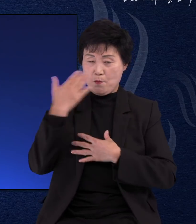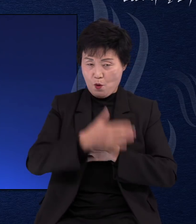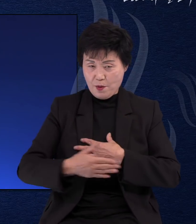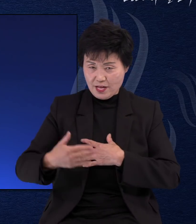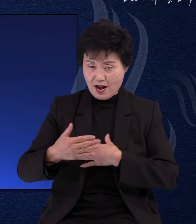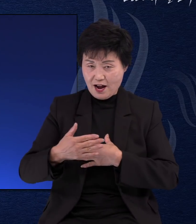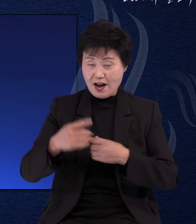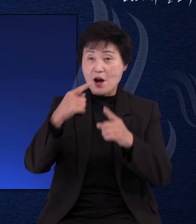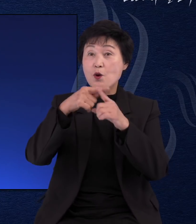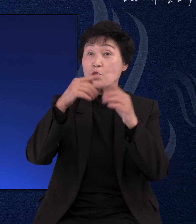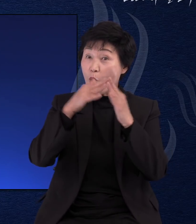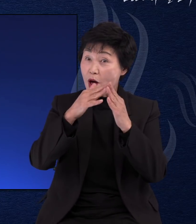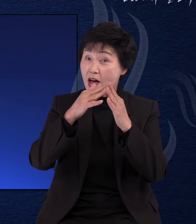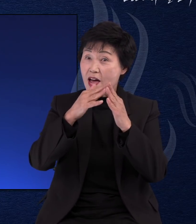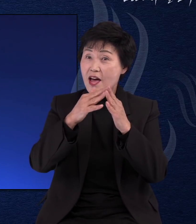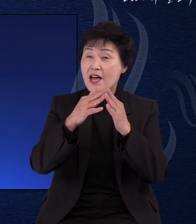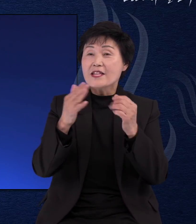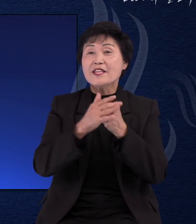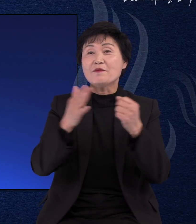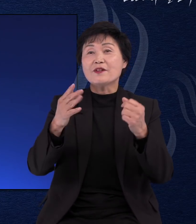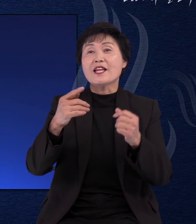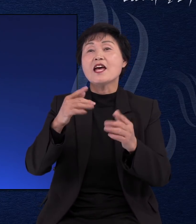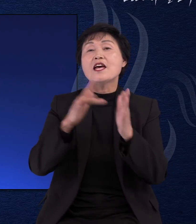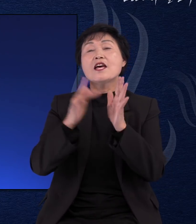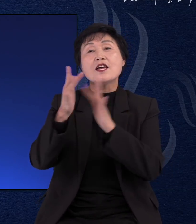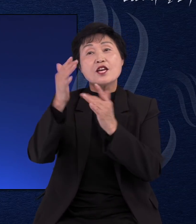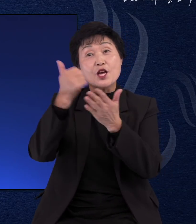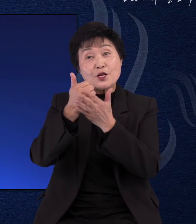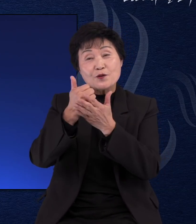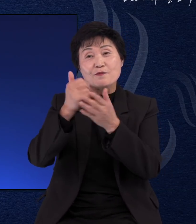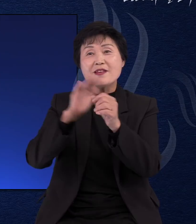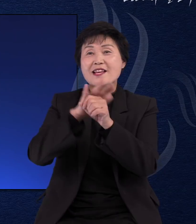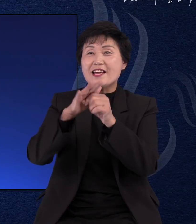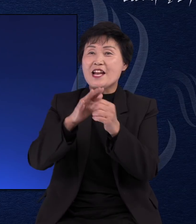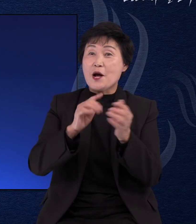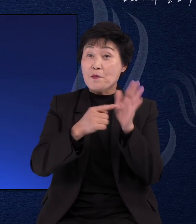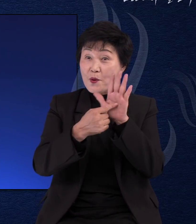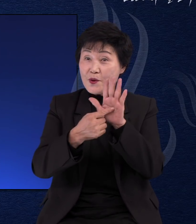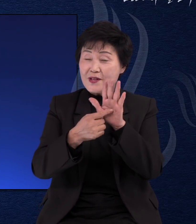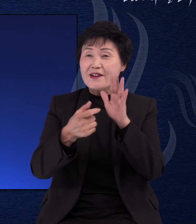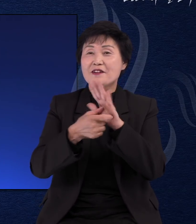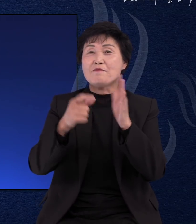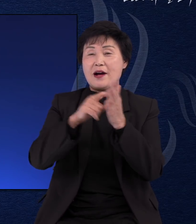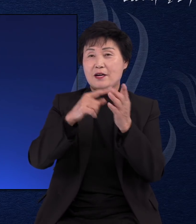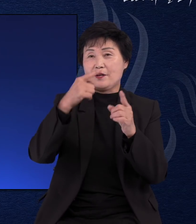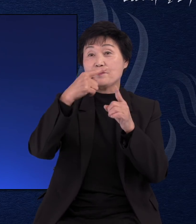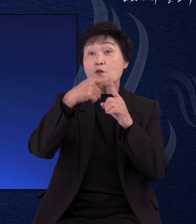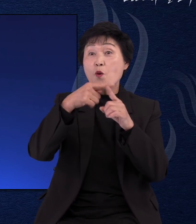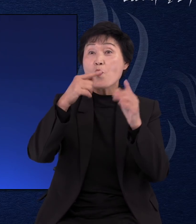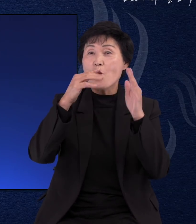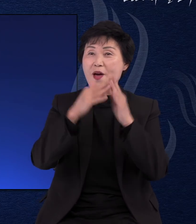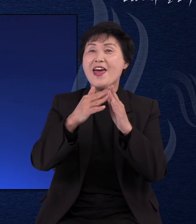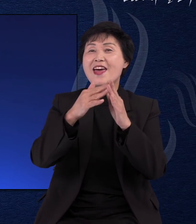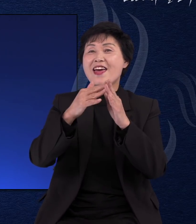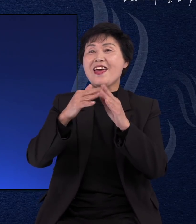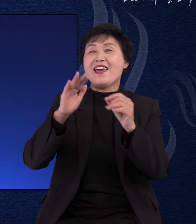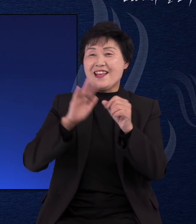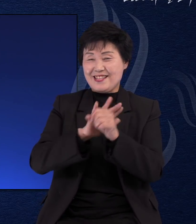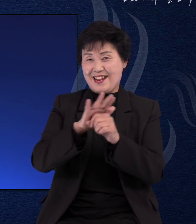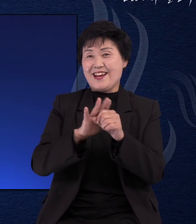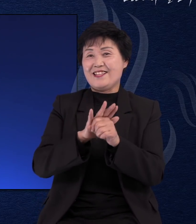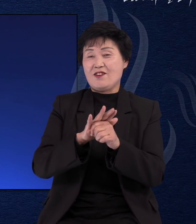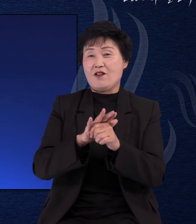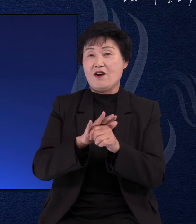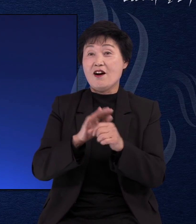방법으로 예수님에 대한 사랑을 표현하는 것만큼 더 효과적인 방법은 어디 있겠습니까? 그럼에도